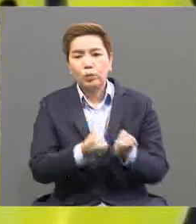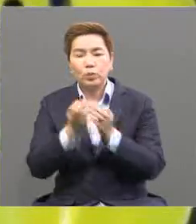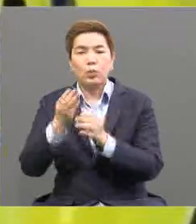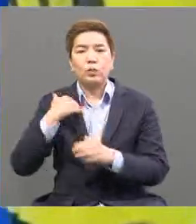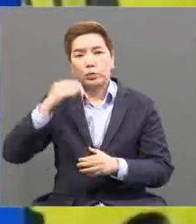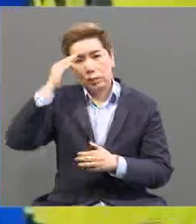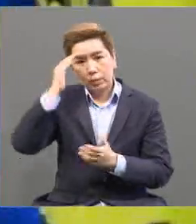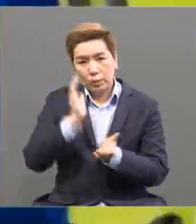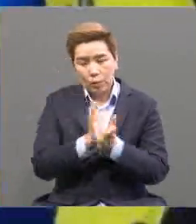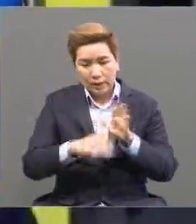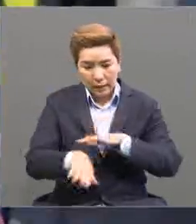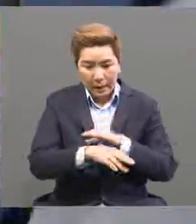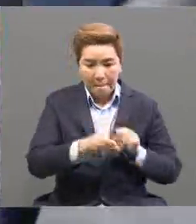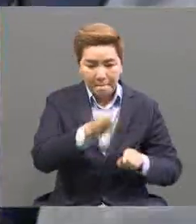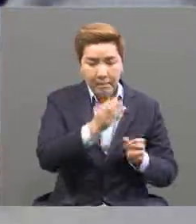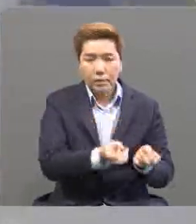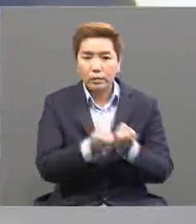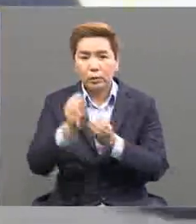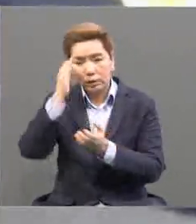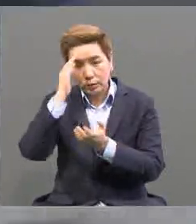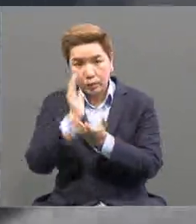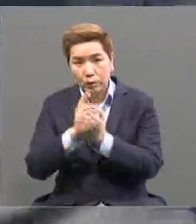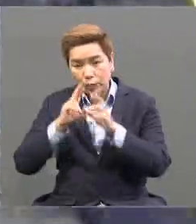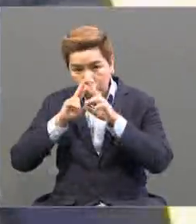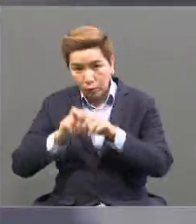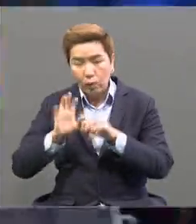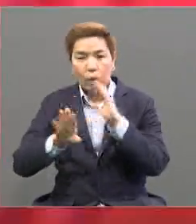ผู้ต้องหาพร้อมของกลางส่งพนักงานสอบสวนส